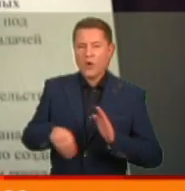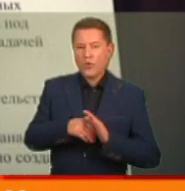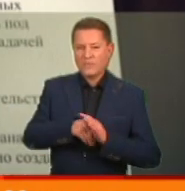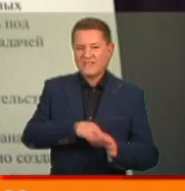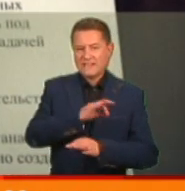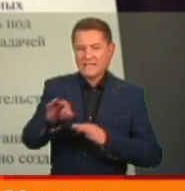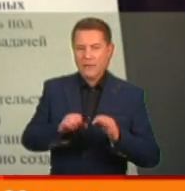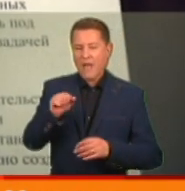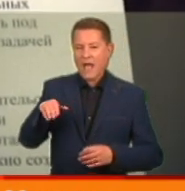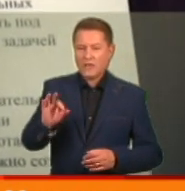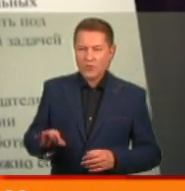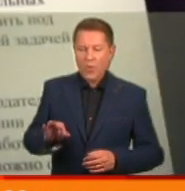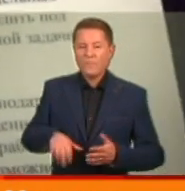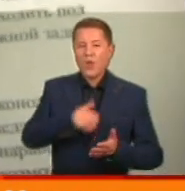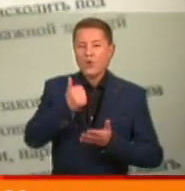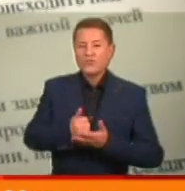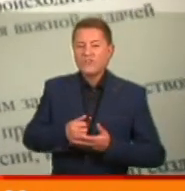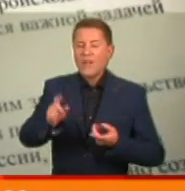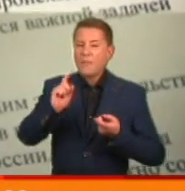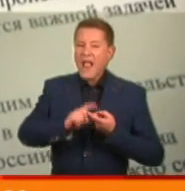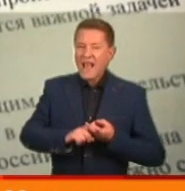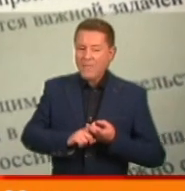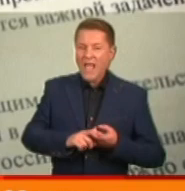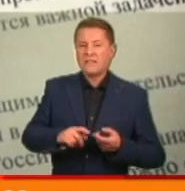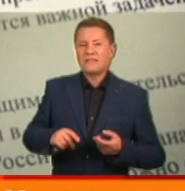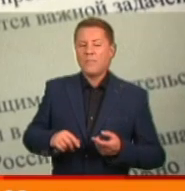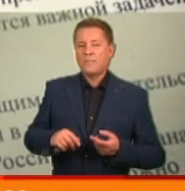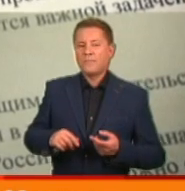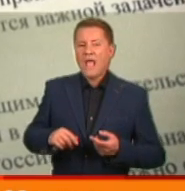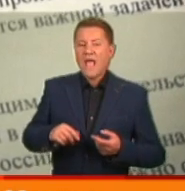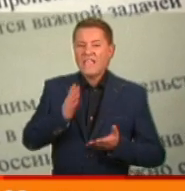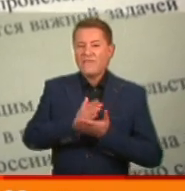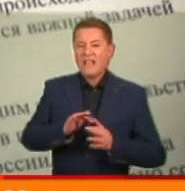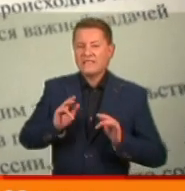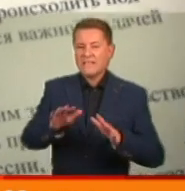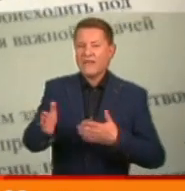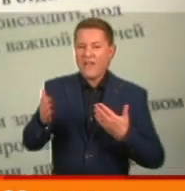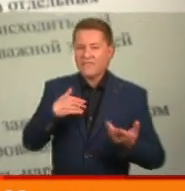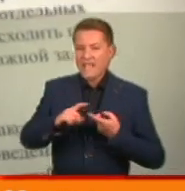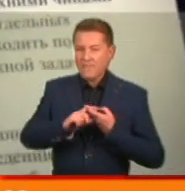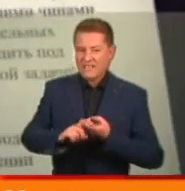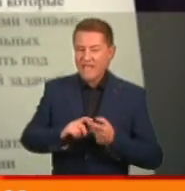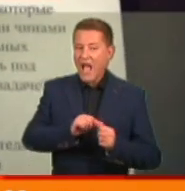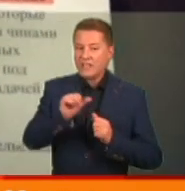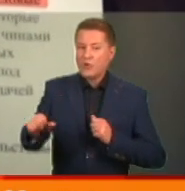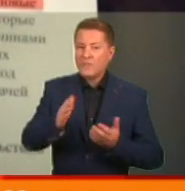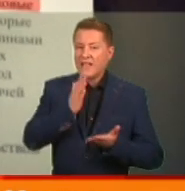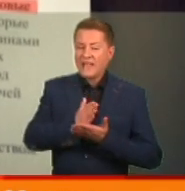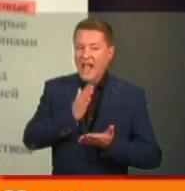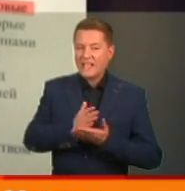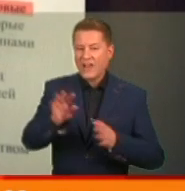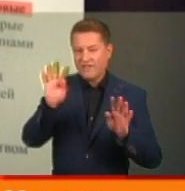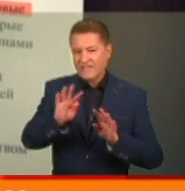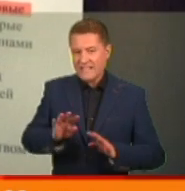в АТО. Ключевым элементом выстраивания сети агентуры влияния являются деловые взаимосвязи, особенно находящиеся в